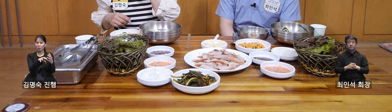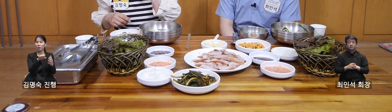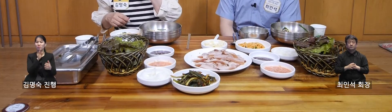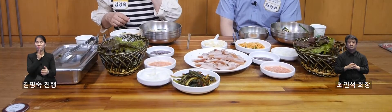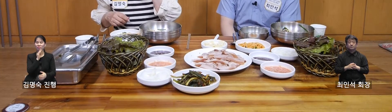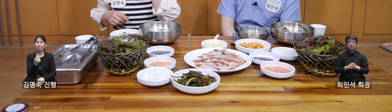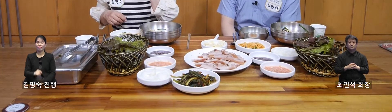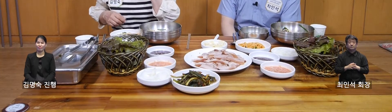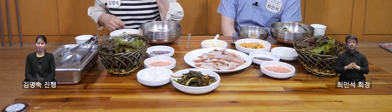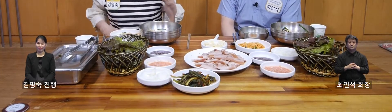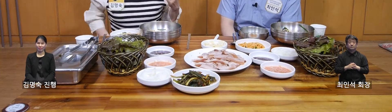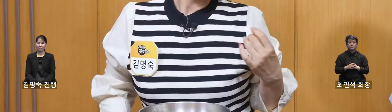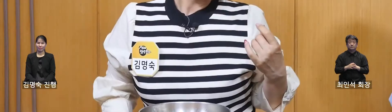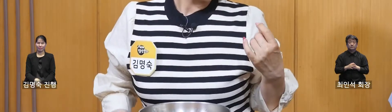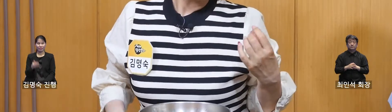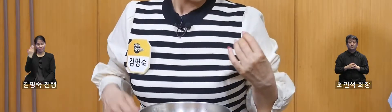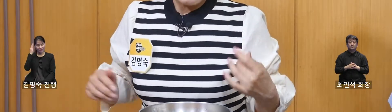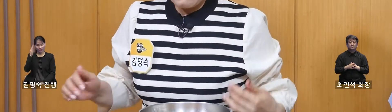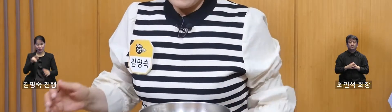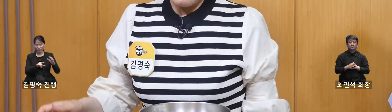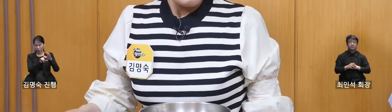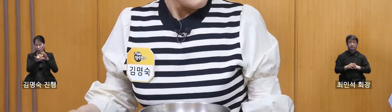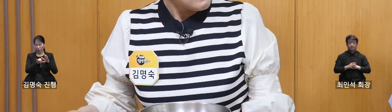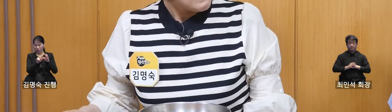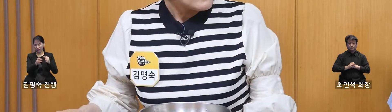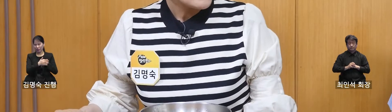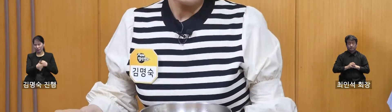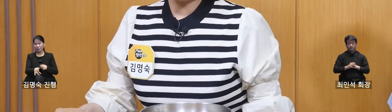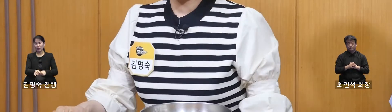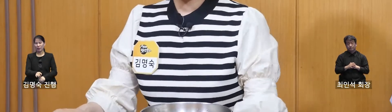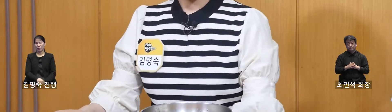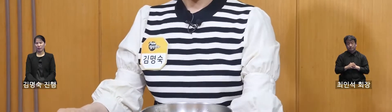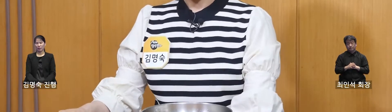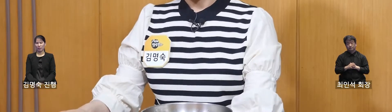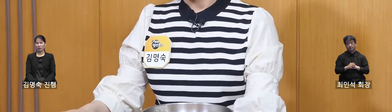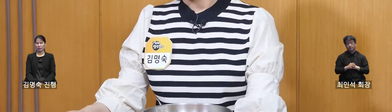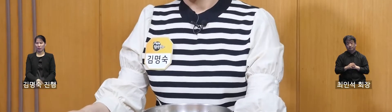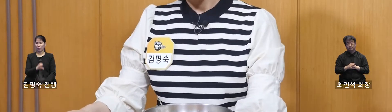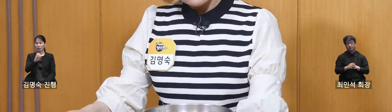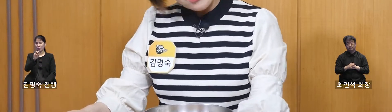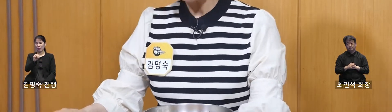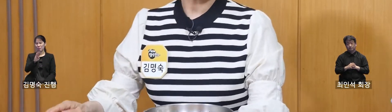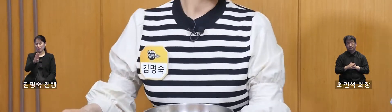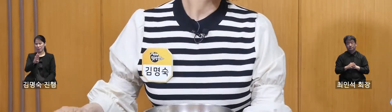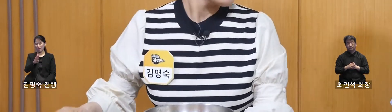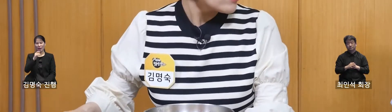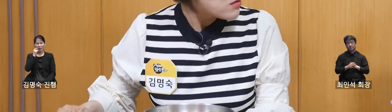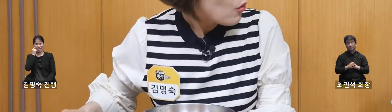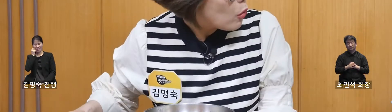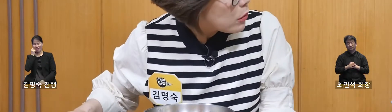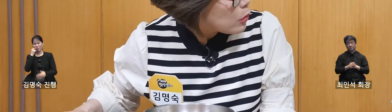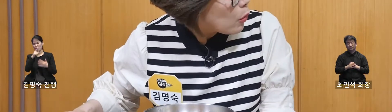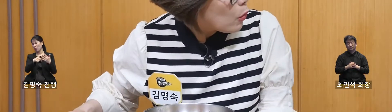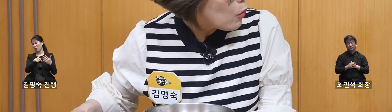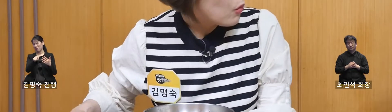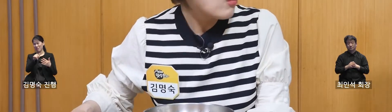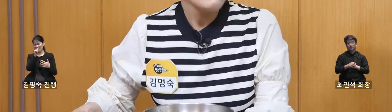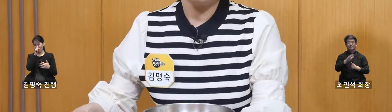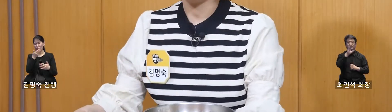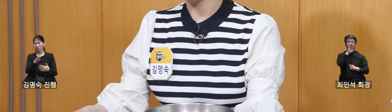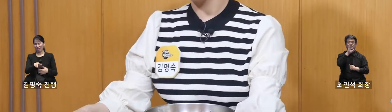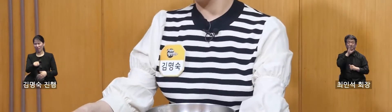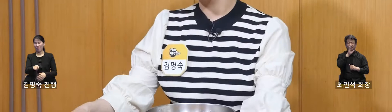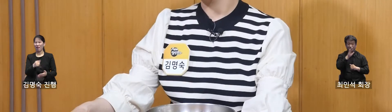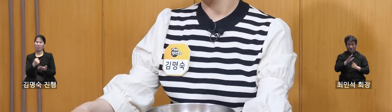자. 요즘 코로나 때문에 저희 CMB에 진짜 인기 프로가 있었거든요. 그렇죠.